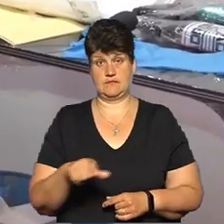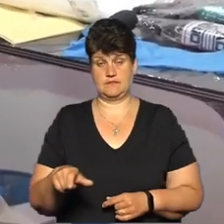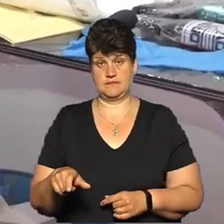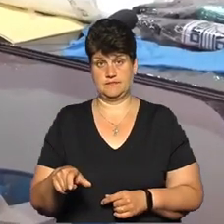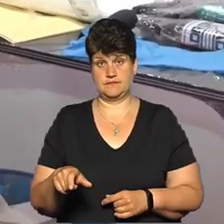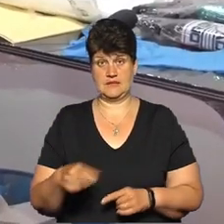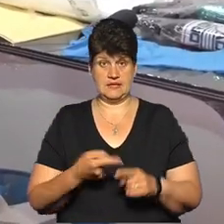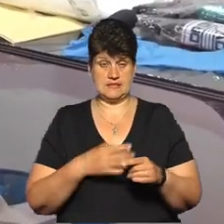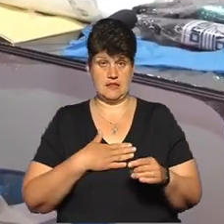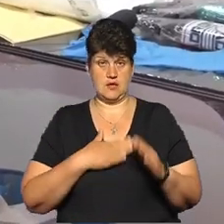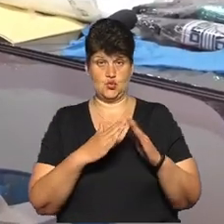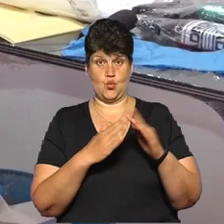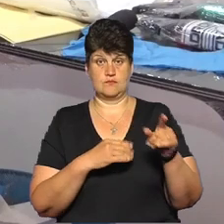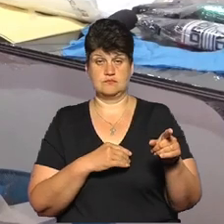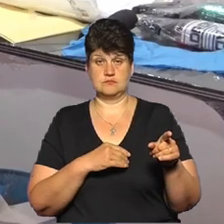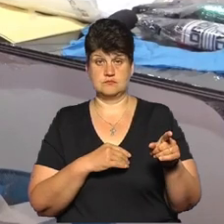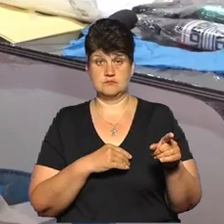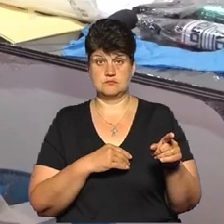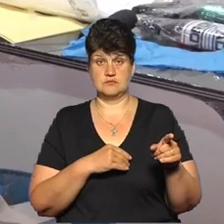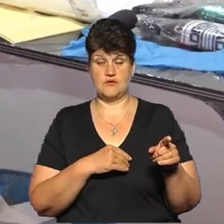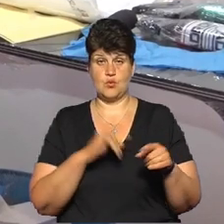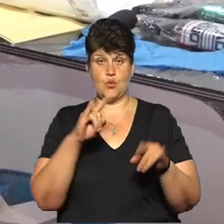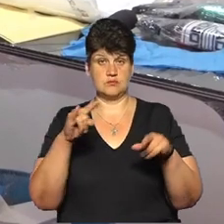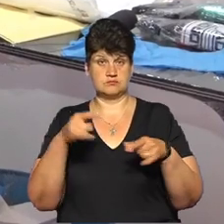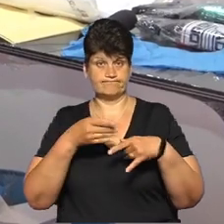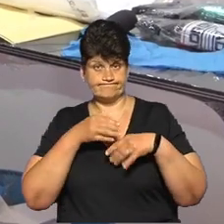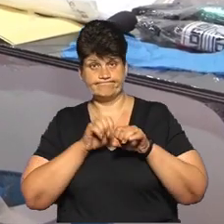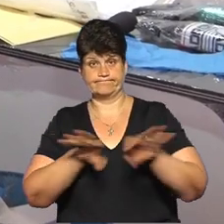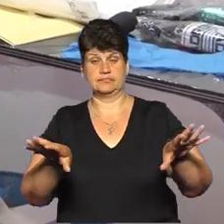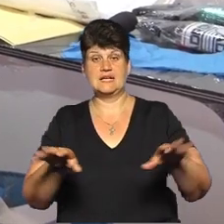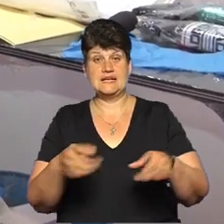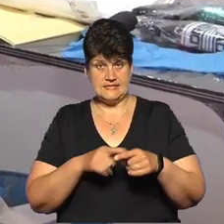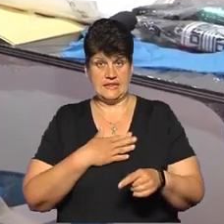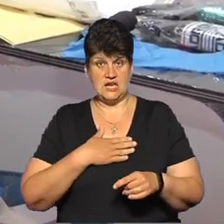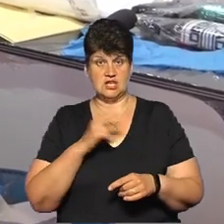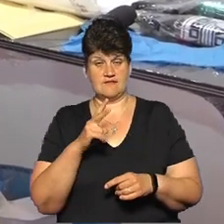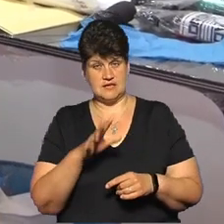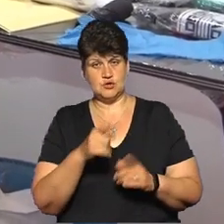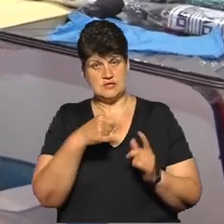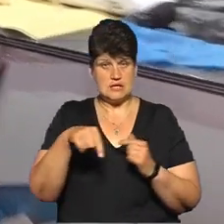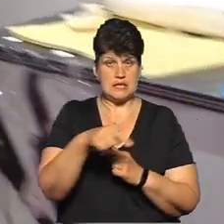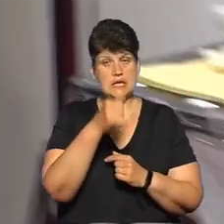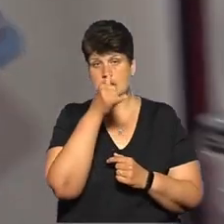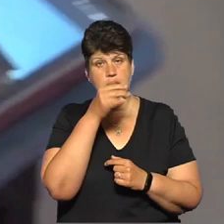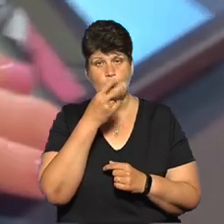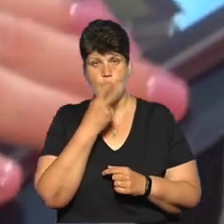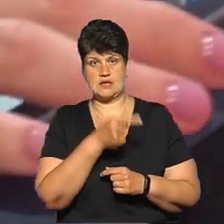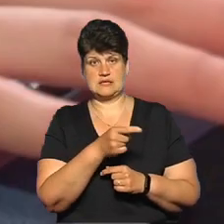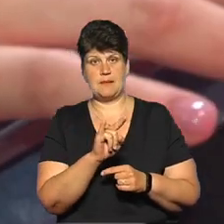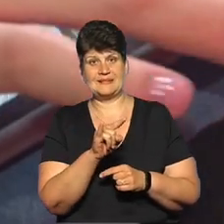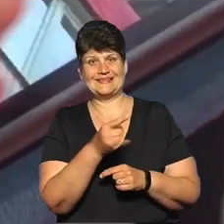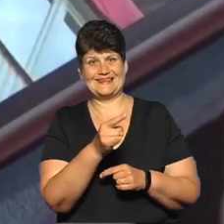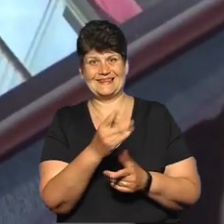дом. Вот так повилітали, это наша квартира. Ну, з тої сторони просто я не можу показати. У мене от там дірка велика, і вона